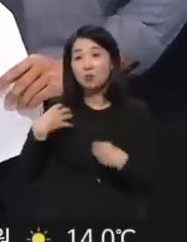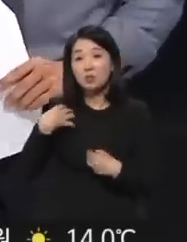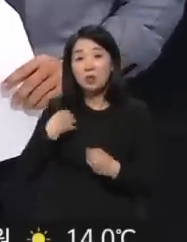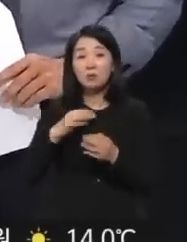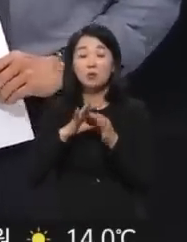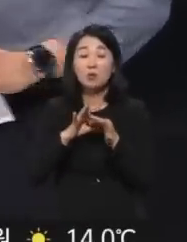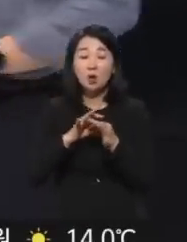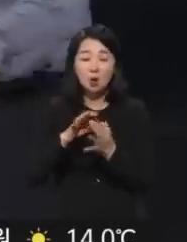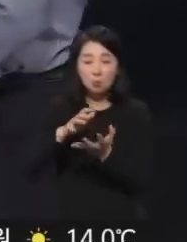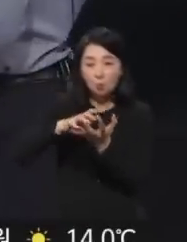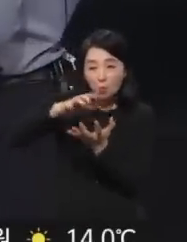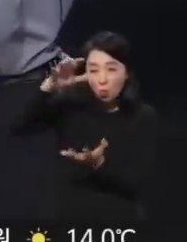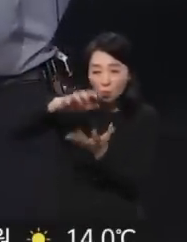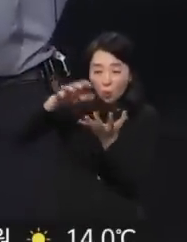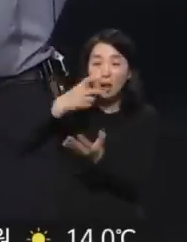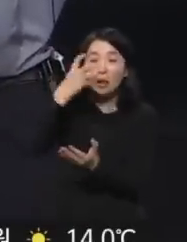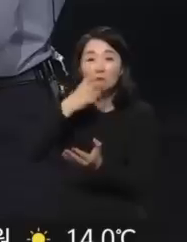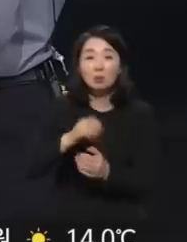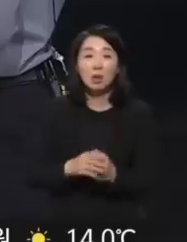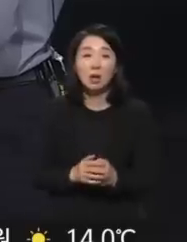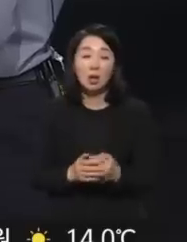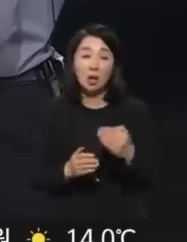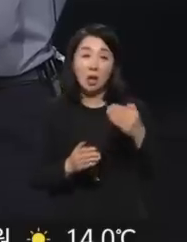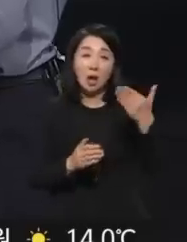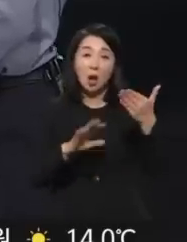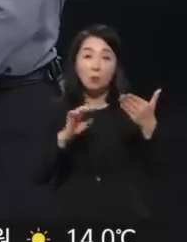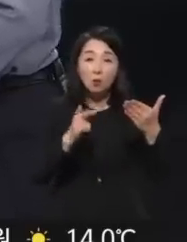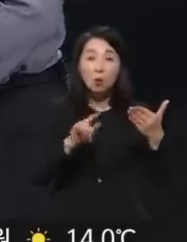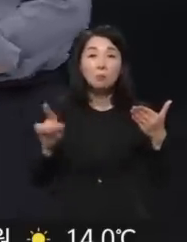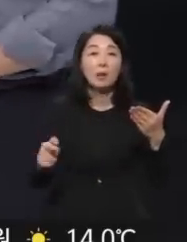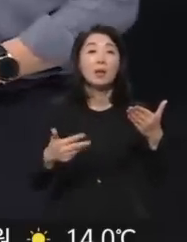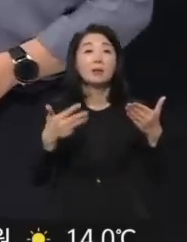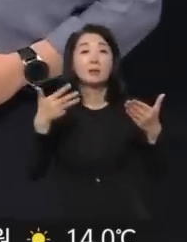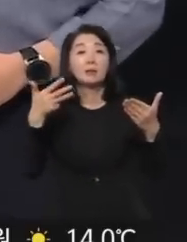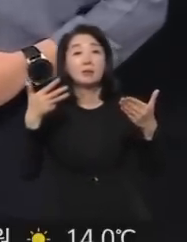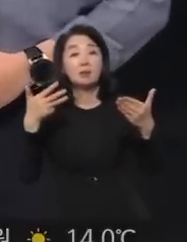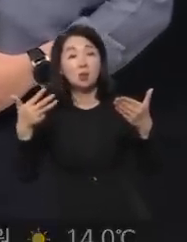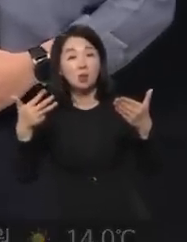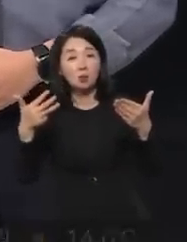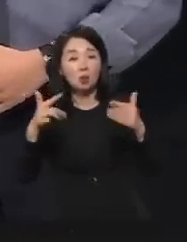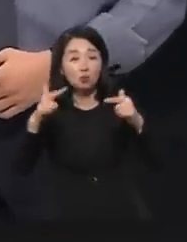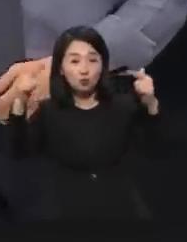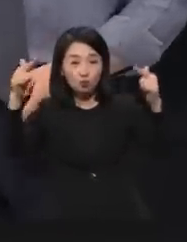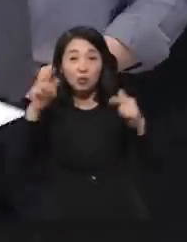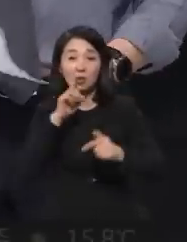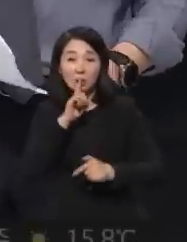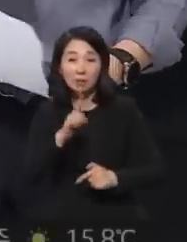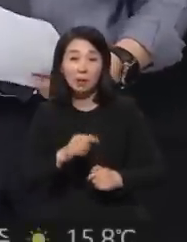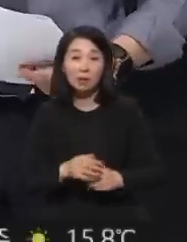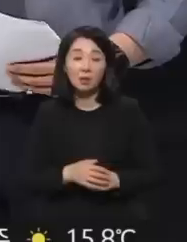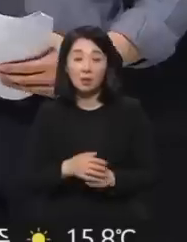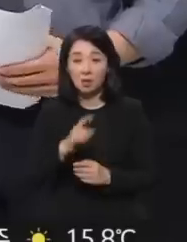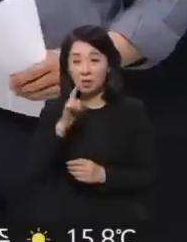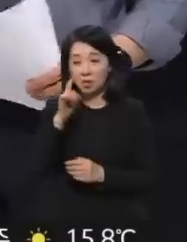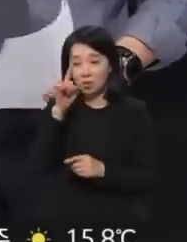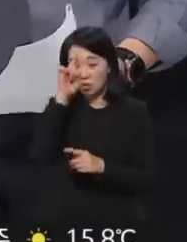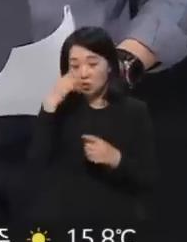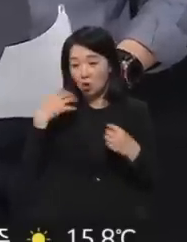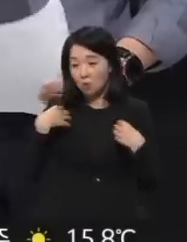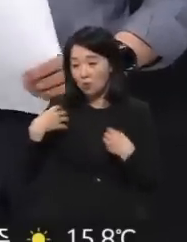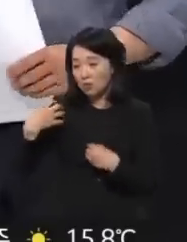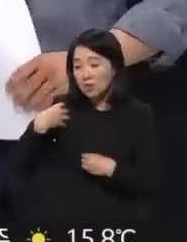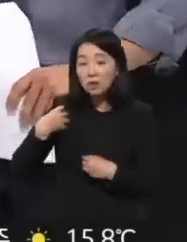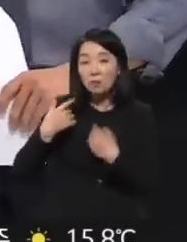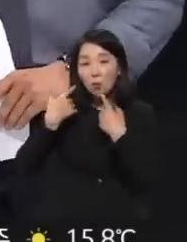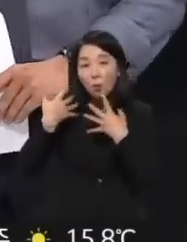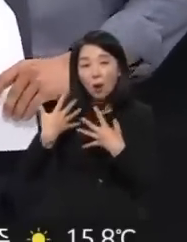보도량까지 집계했는데요. 이 9건에서 108건으로 대폭 증가했다면서 이 정부 책임론이 앞으로 더 부각될